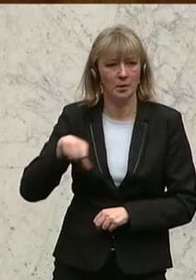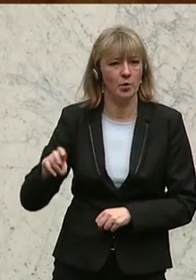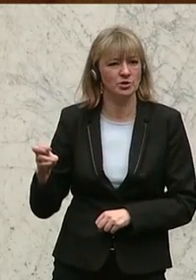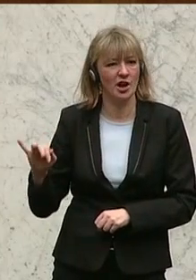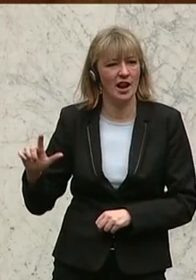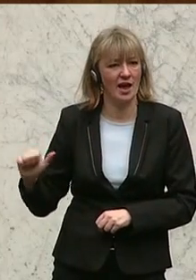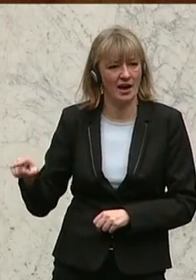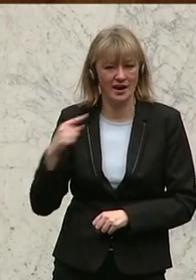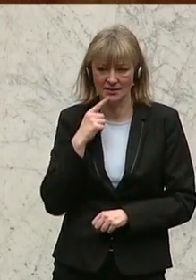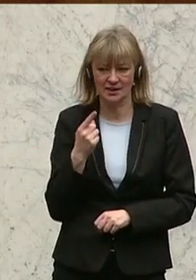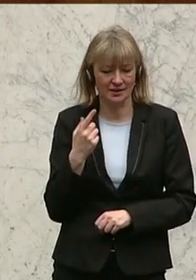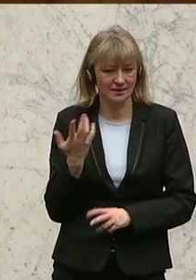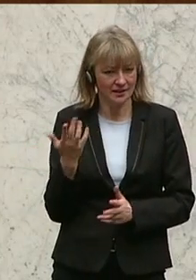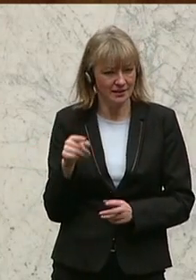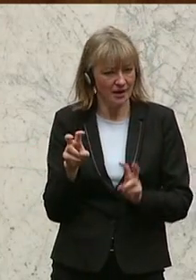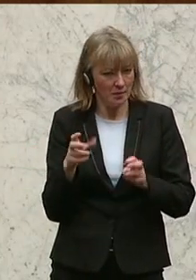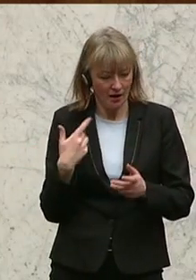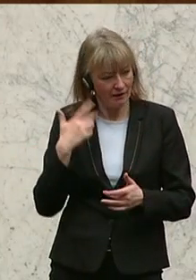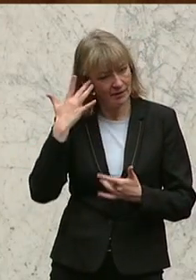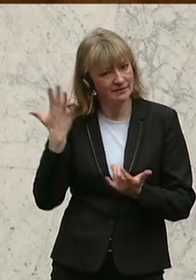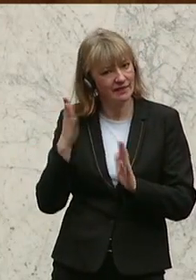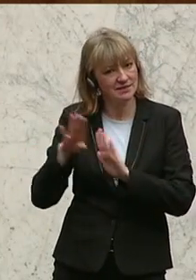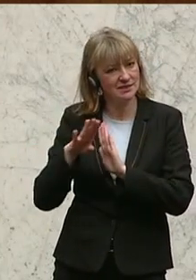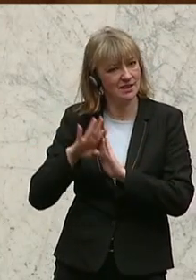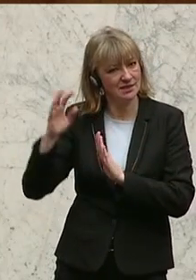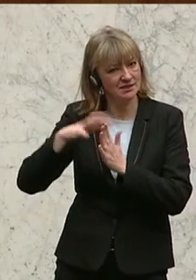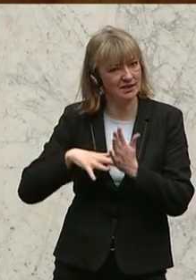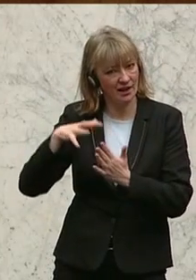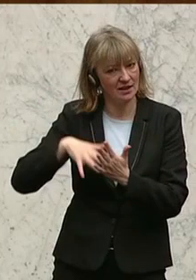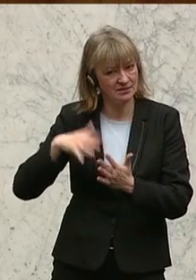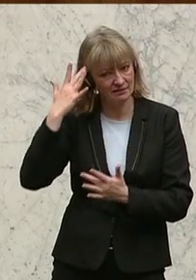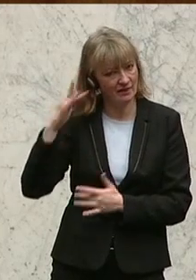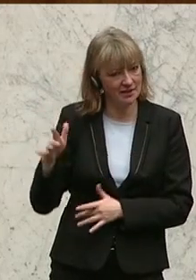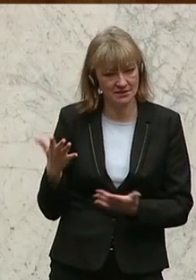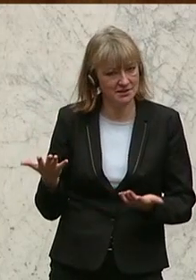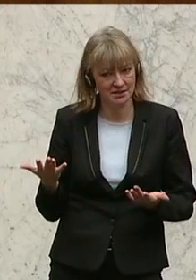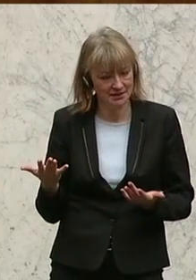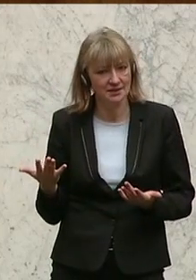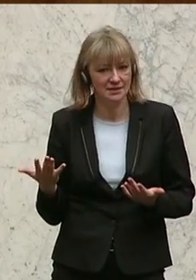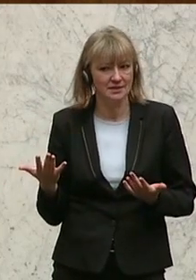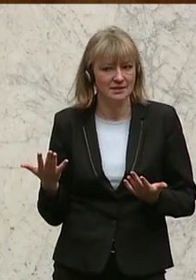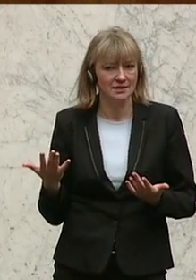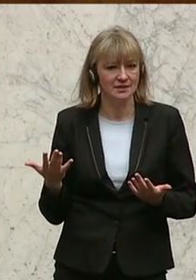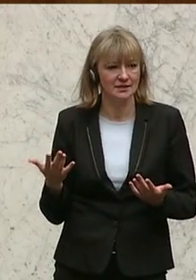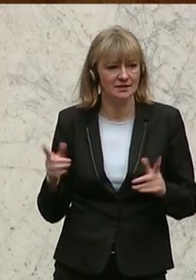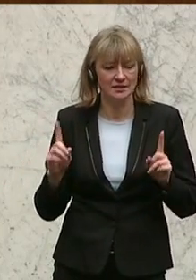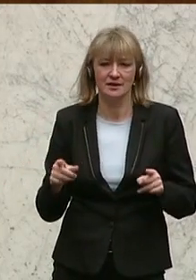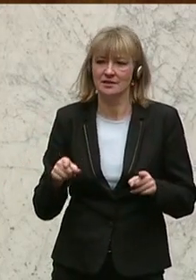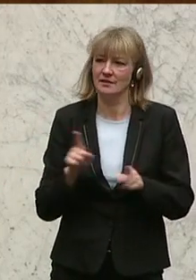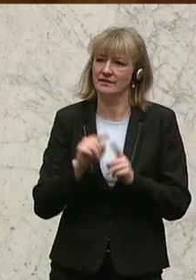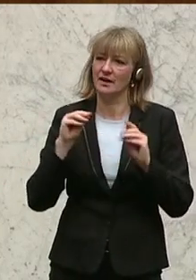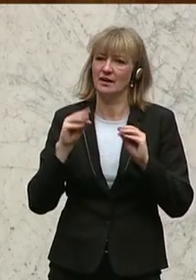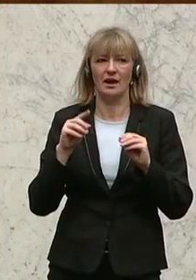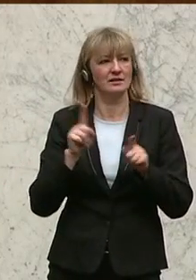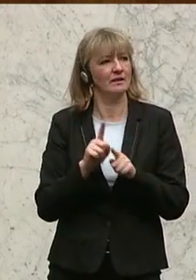sagt, da wissen wir eigentlich noch gar nicht, was Gesetzestext ist, gleitet gelegentlich in absoluten Populismus